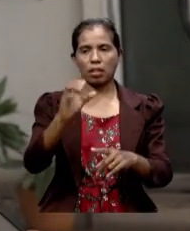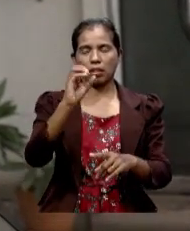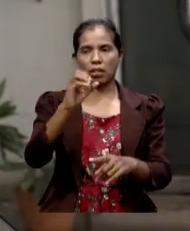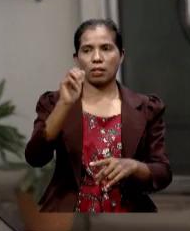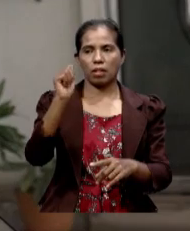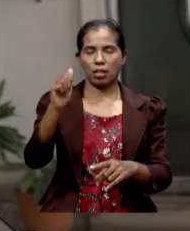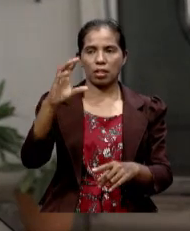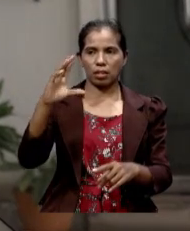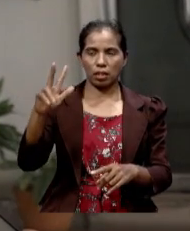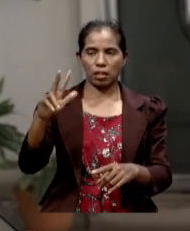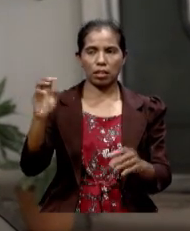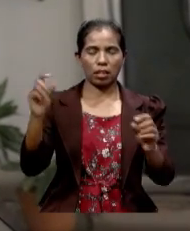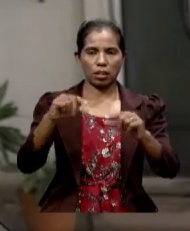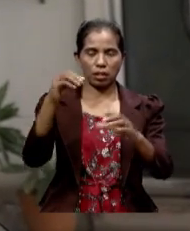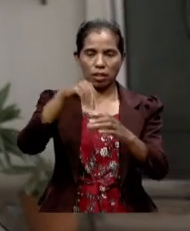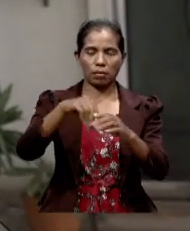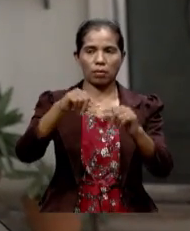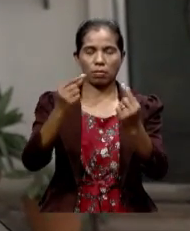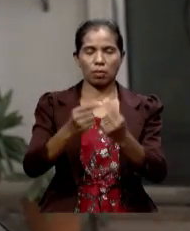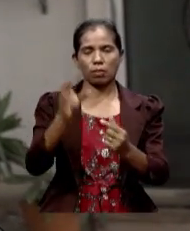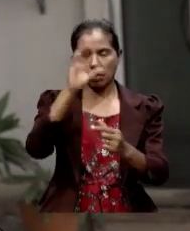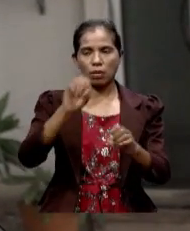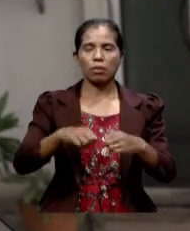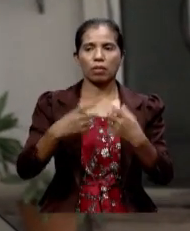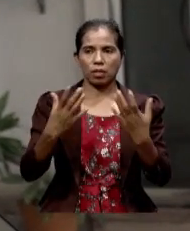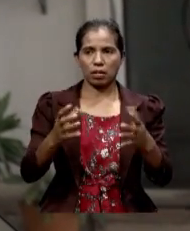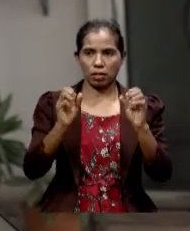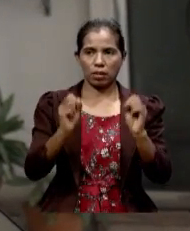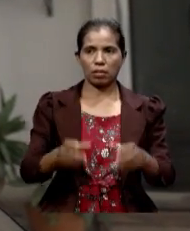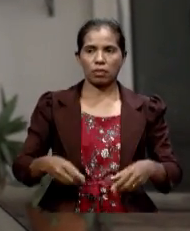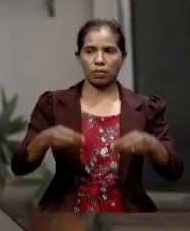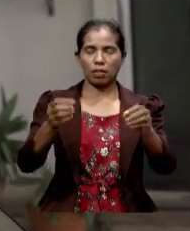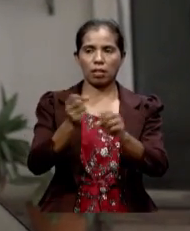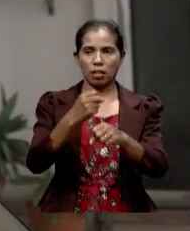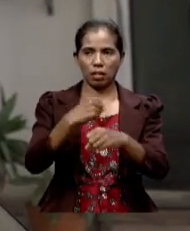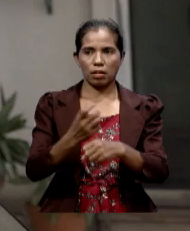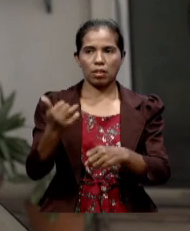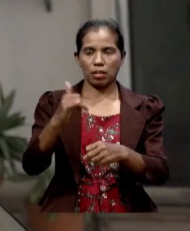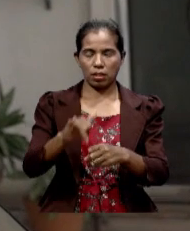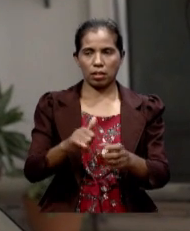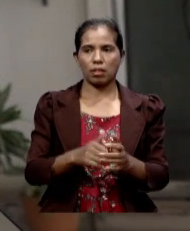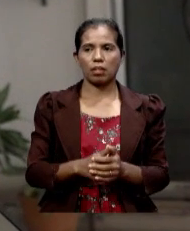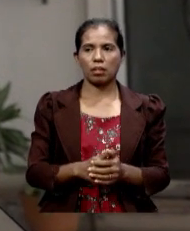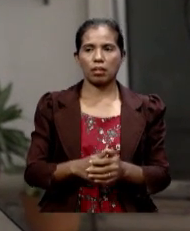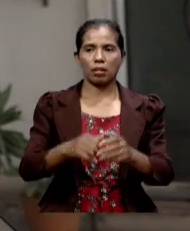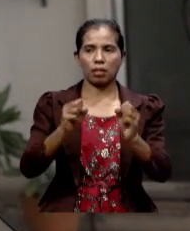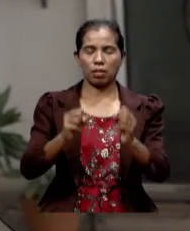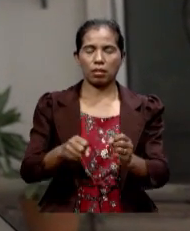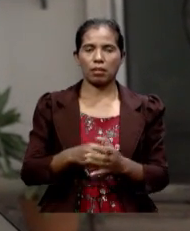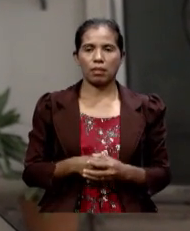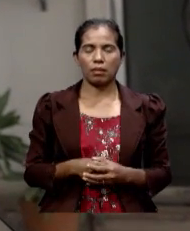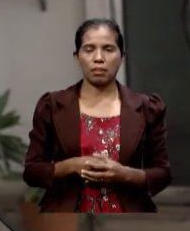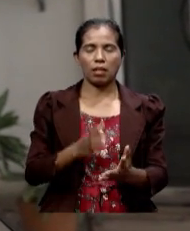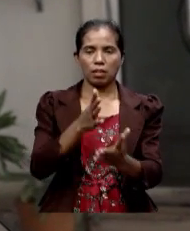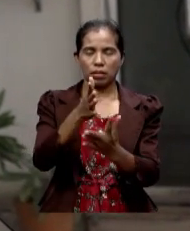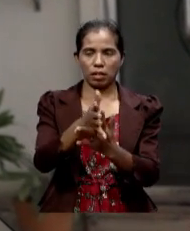lah tama bah grup kami tengke buka musik depan kami tengke forma sira seluk para ansa sira mo se bele ya